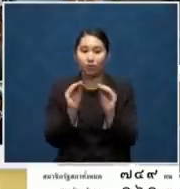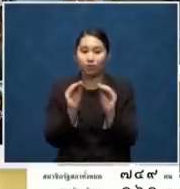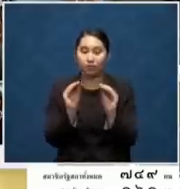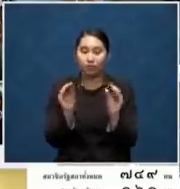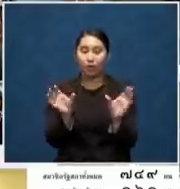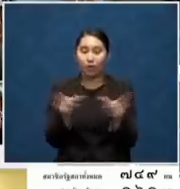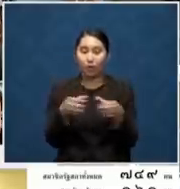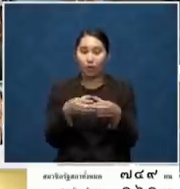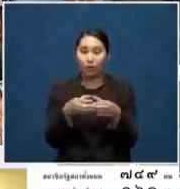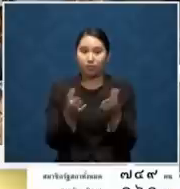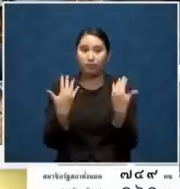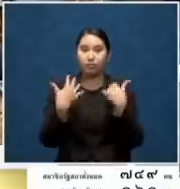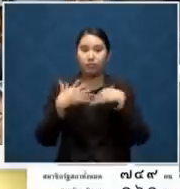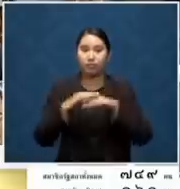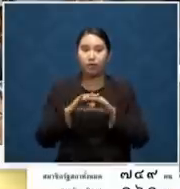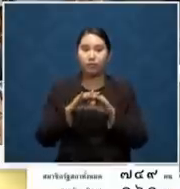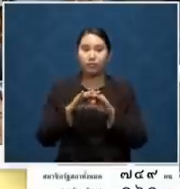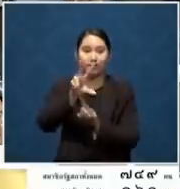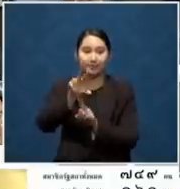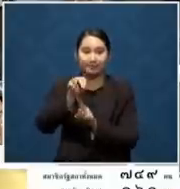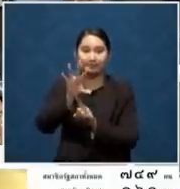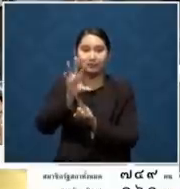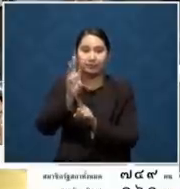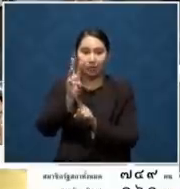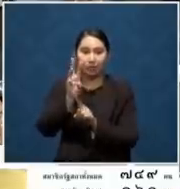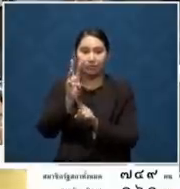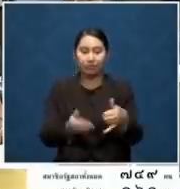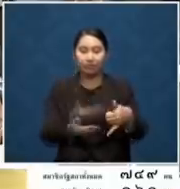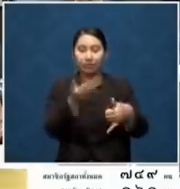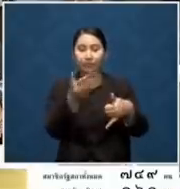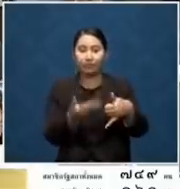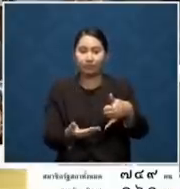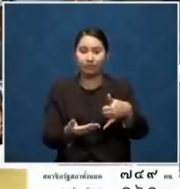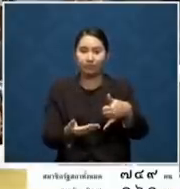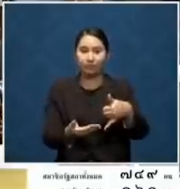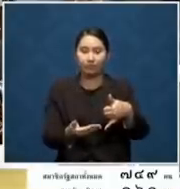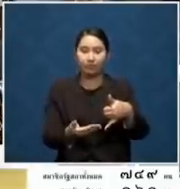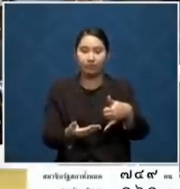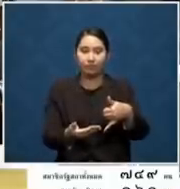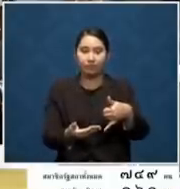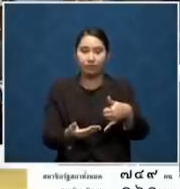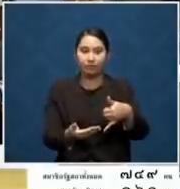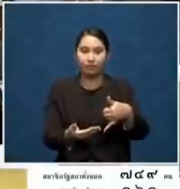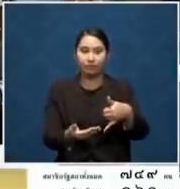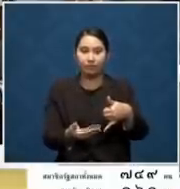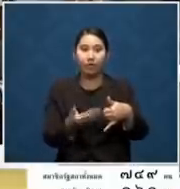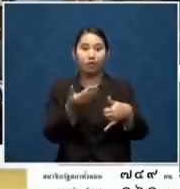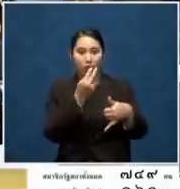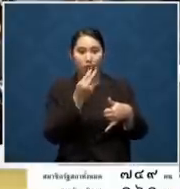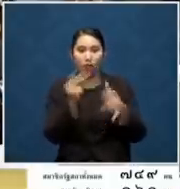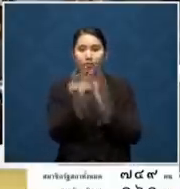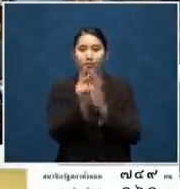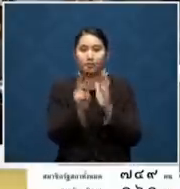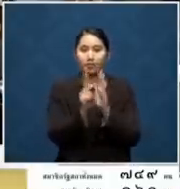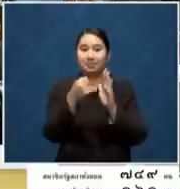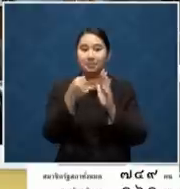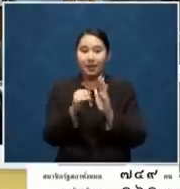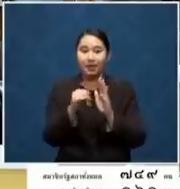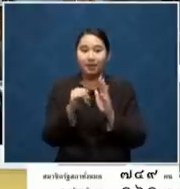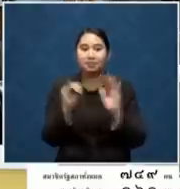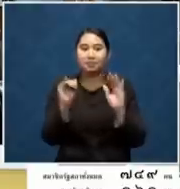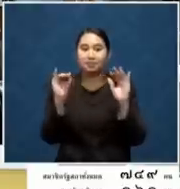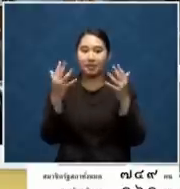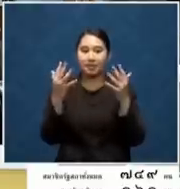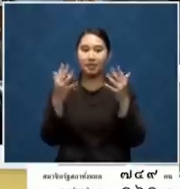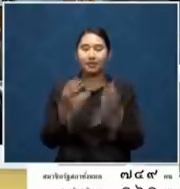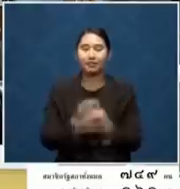ก็หน้าเดิมส.ว.ก็หน้าเดิมแล้วยังไงฮะคิดว่าส.ว.ที่ได้13เนี่ยมันจะมากขึ้นใช่ไห ม มันจะ